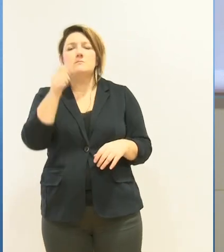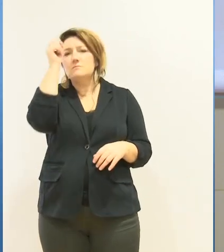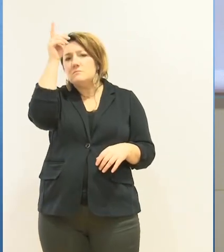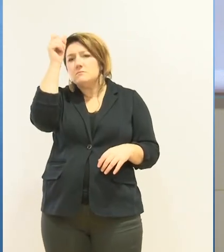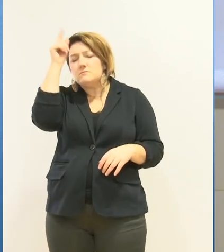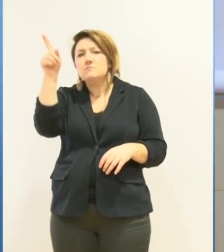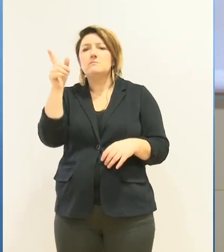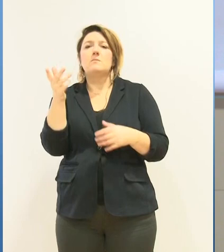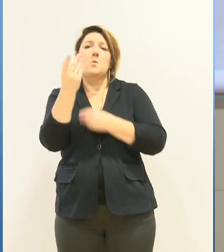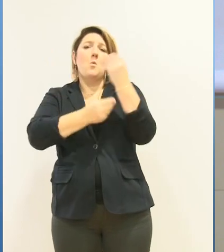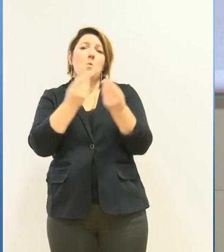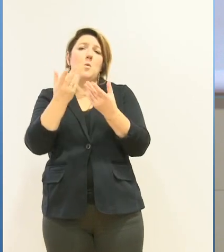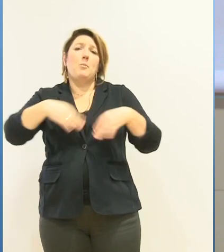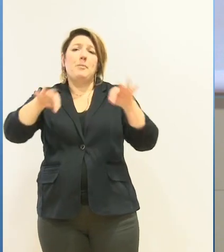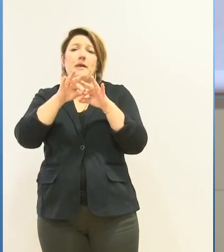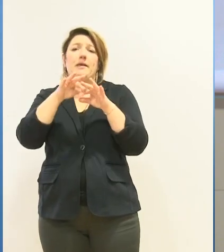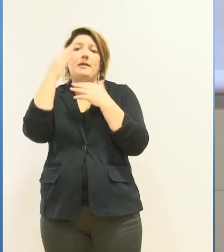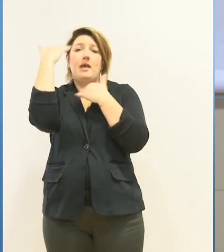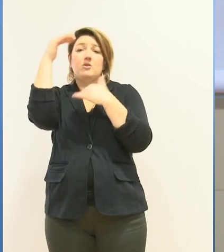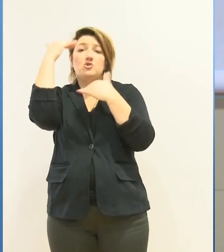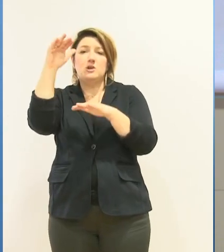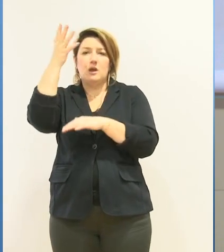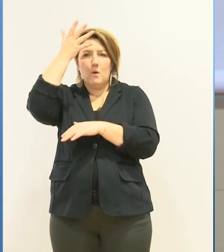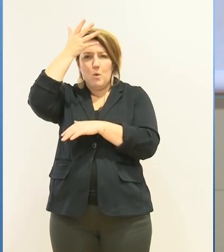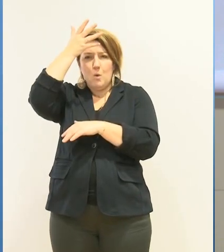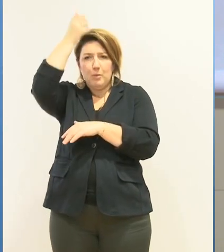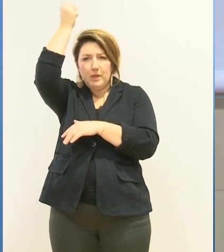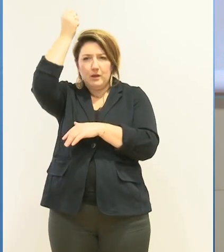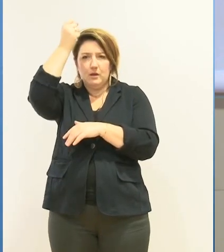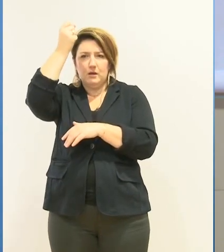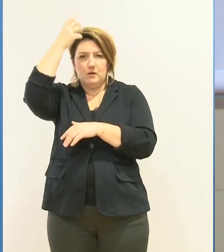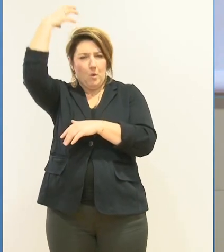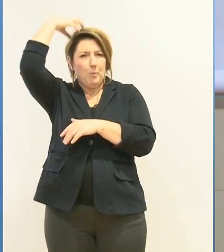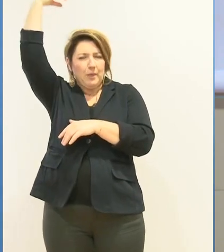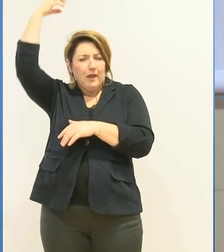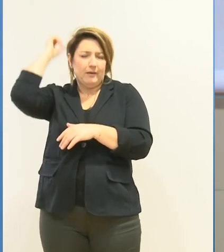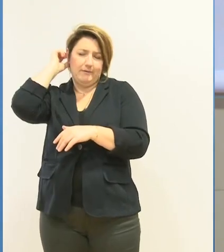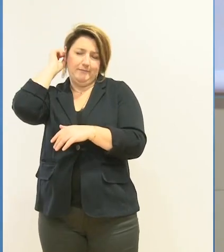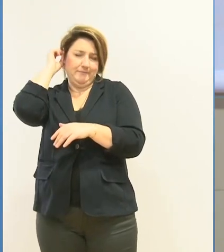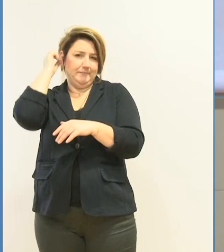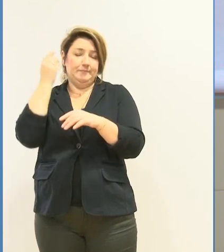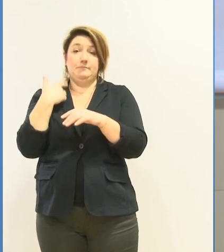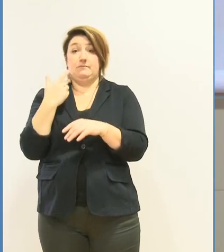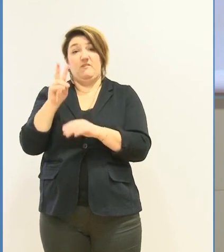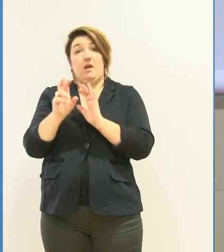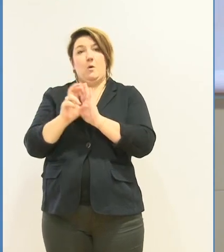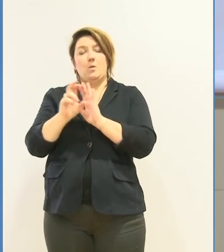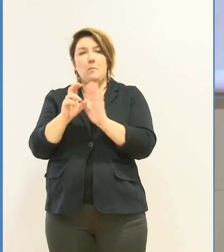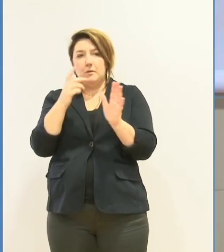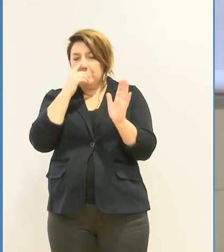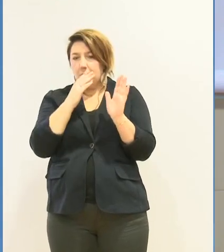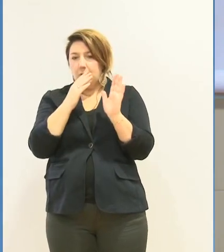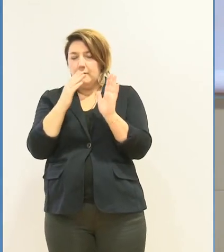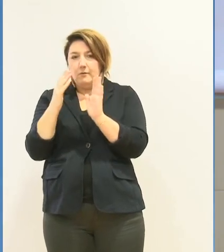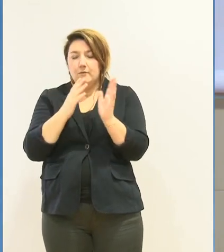à copenhague par exemple grenoble a pris du retard ces dernières décennies dans sa transformation de son espace public et dans la